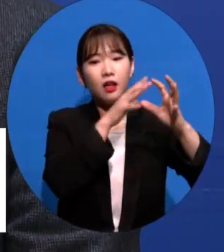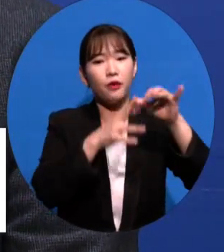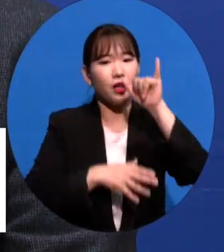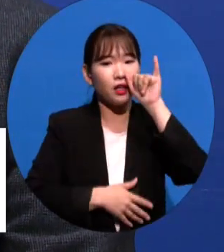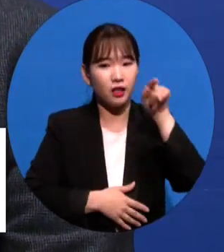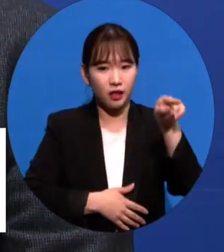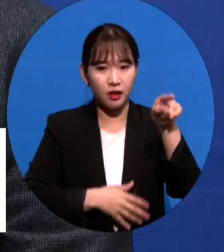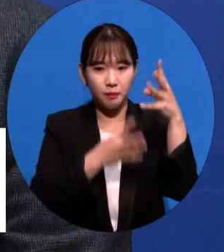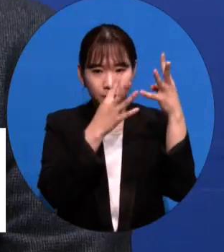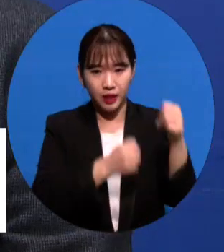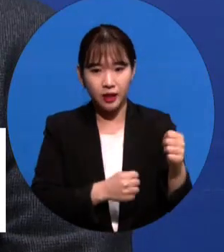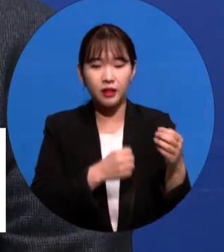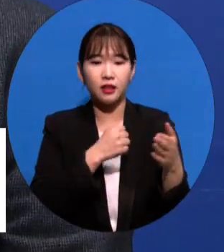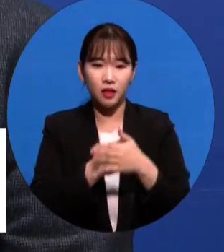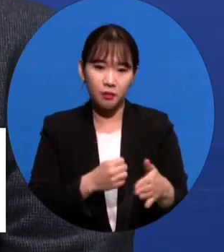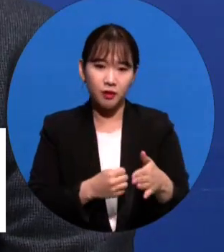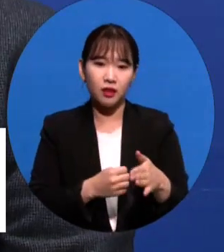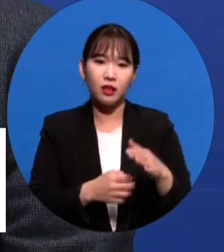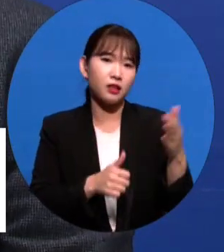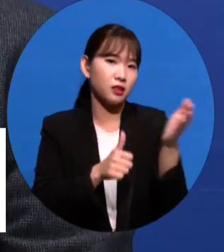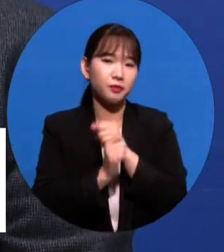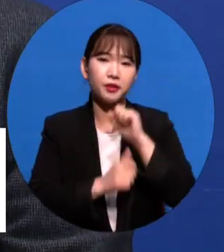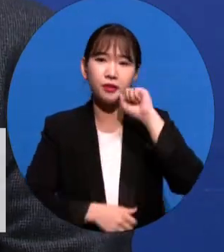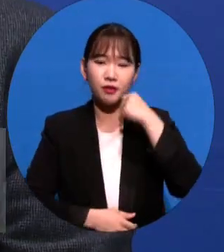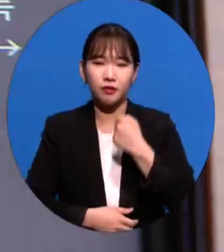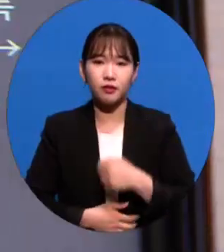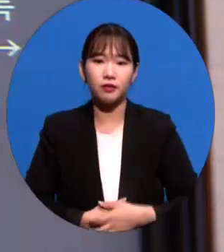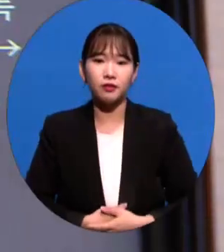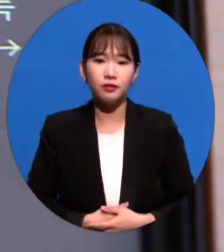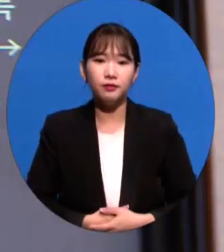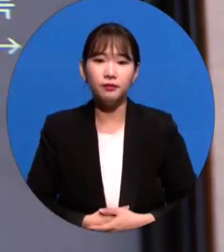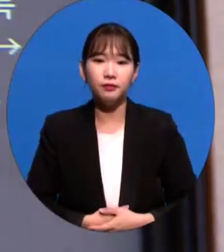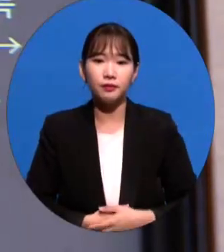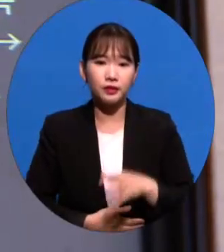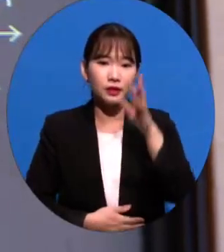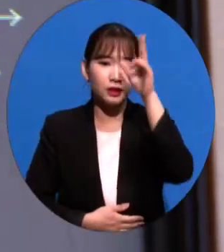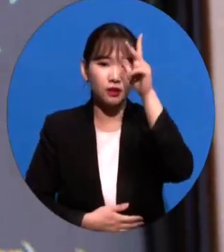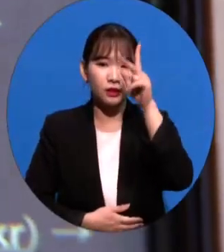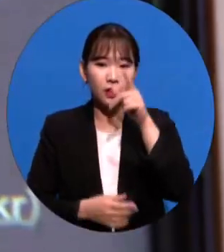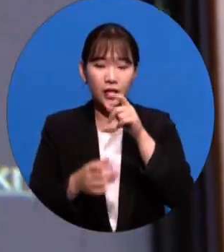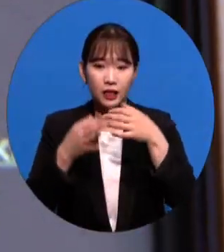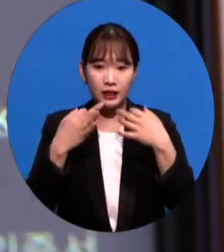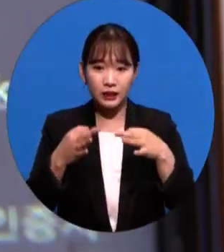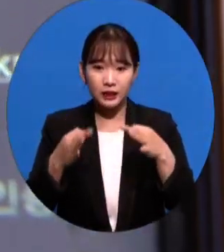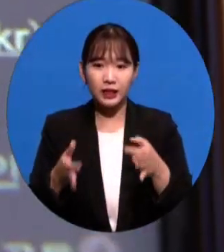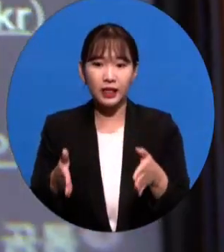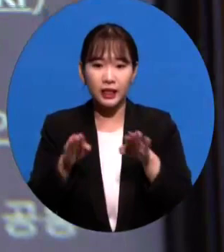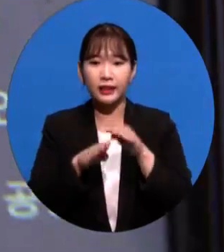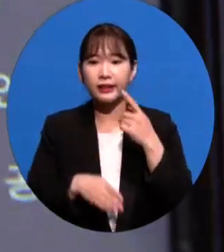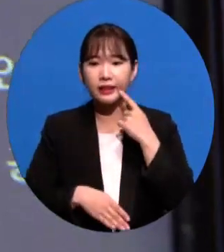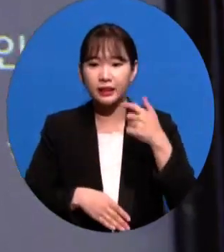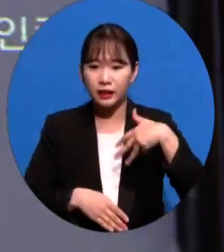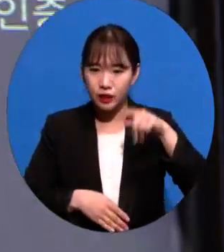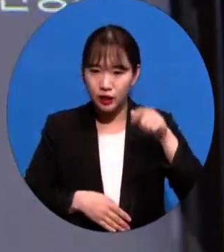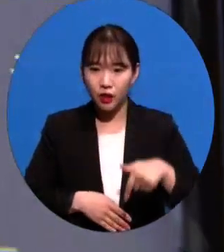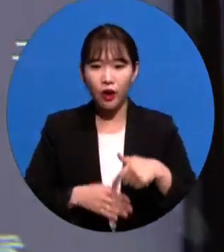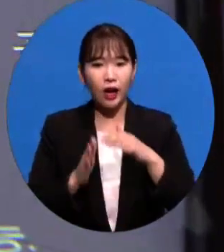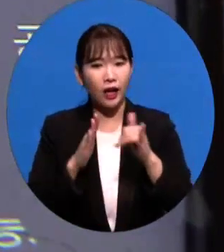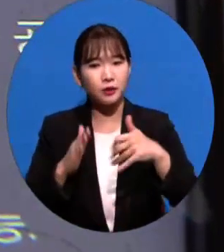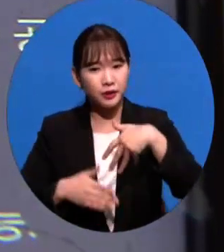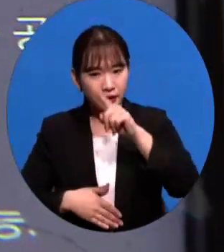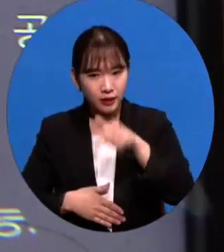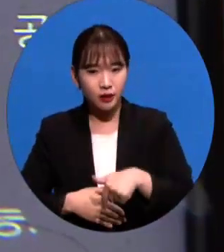거주를 많이 하고 있습니다. 그러다 보니 검거에 어려움이 있습니다. 경찰은 금융수사기관을 사칭하거나 가족을 빙자해